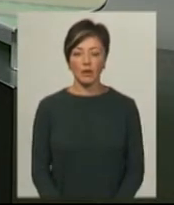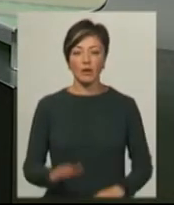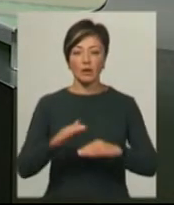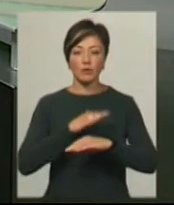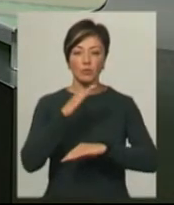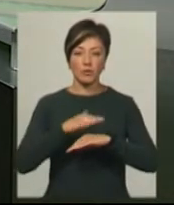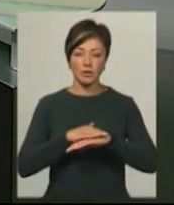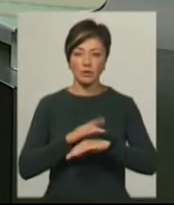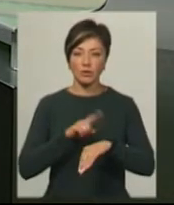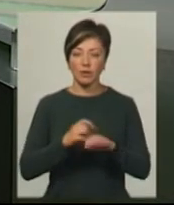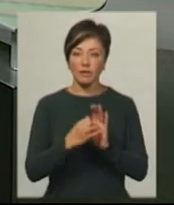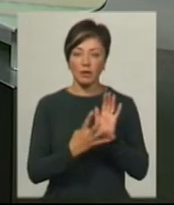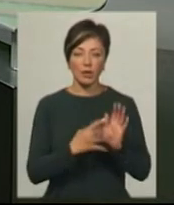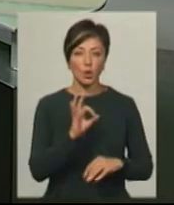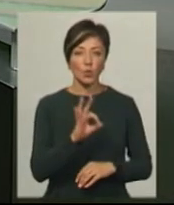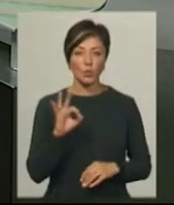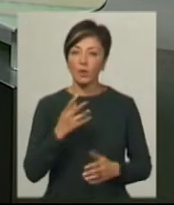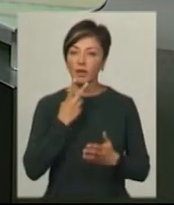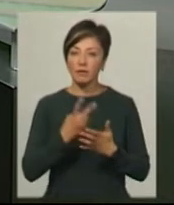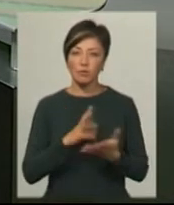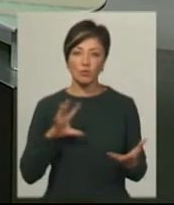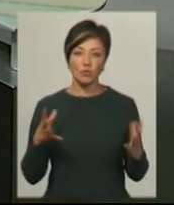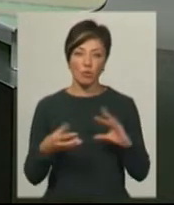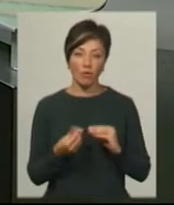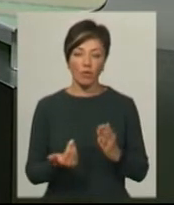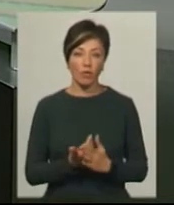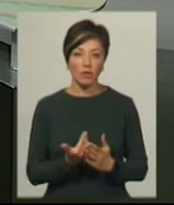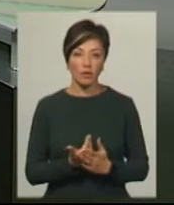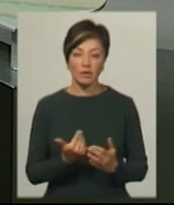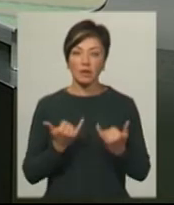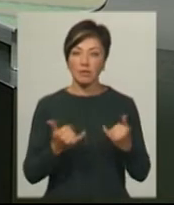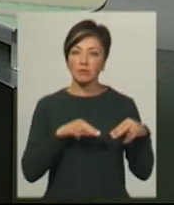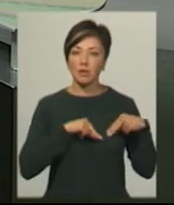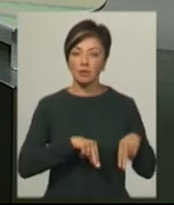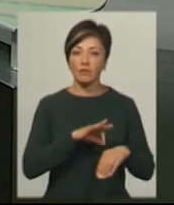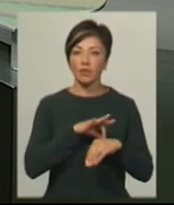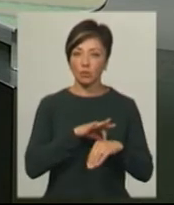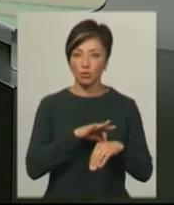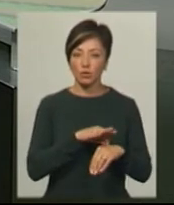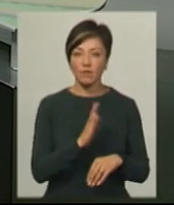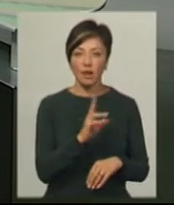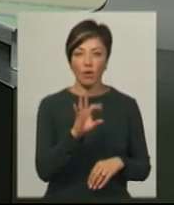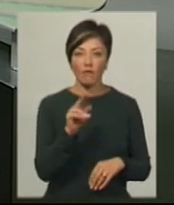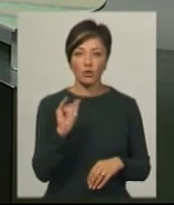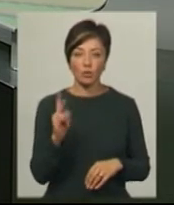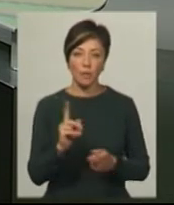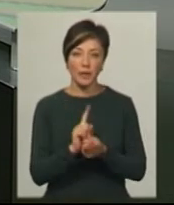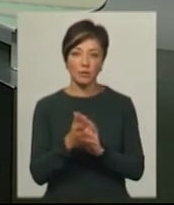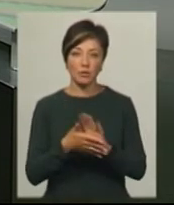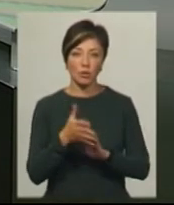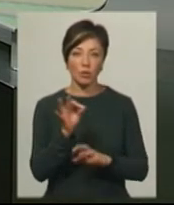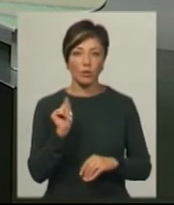Доброго вечора. На годиннику 19:00. Ви дивитесь підсумковий випуск новин. У студії для вас працює ведуча Валерія Ковальчук. На жестову